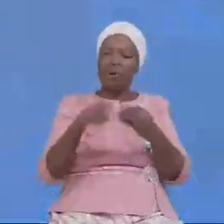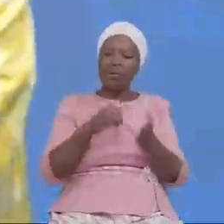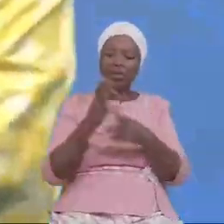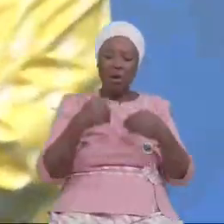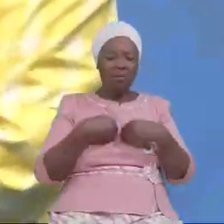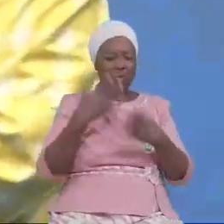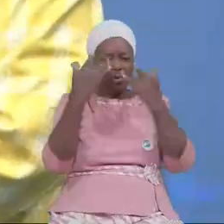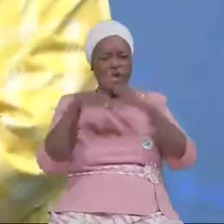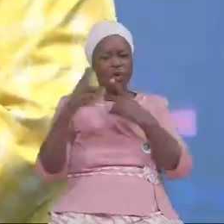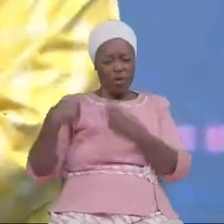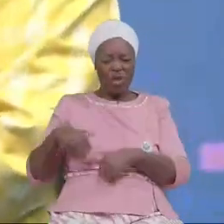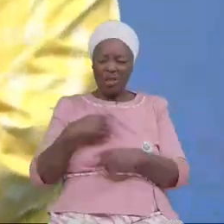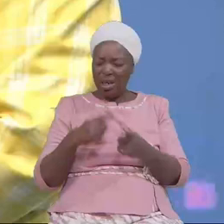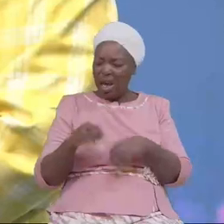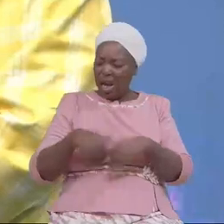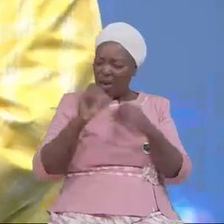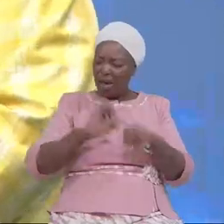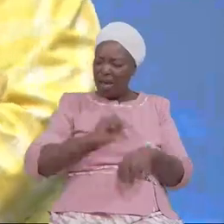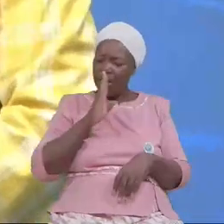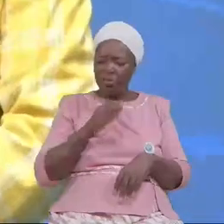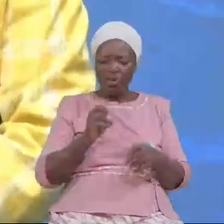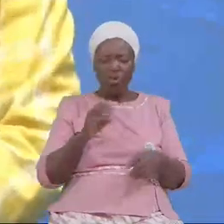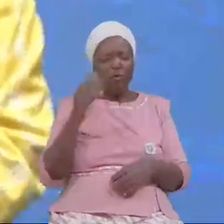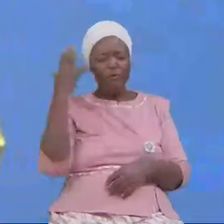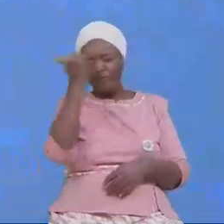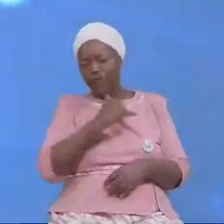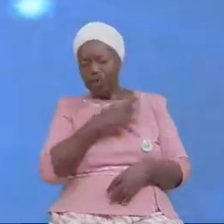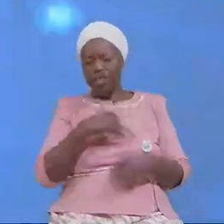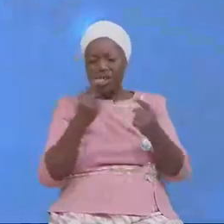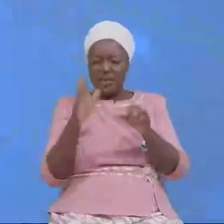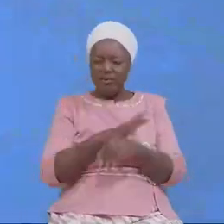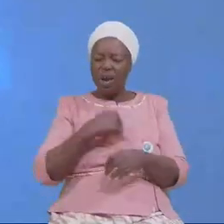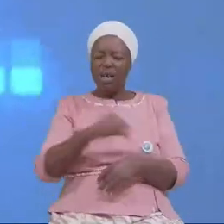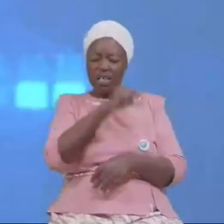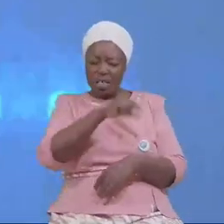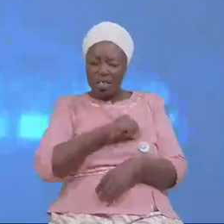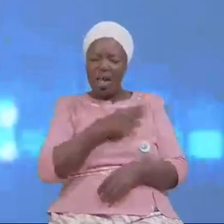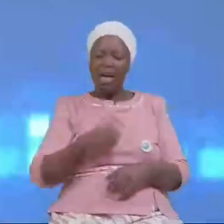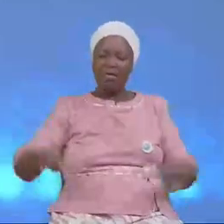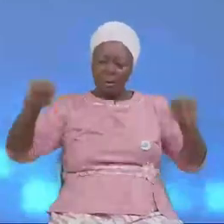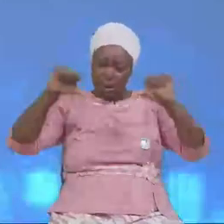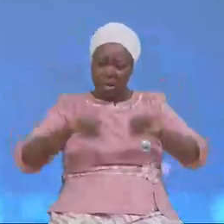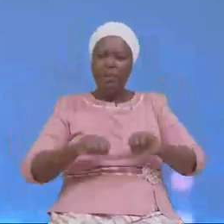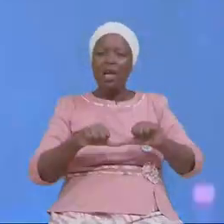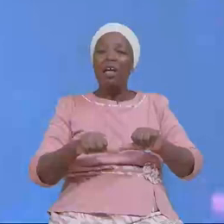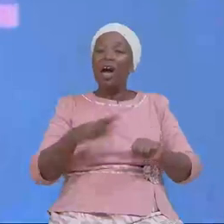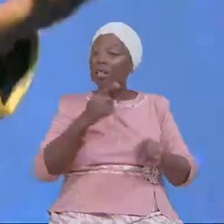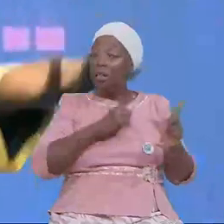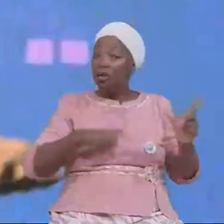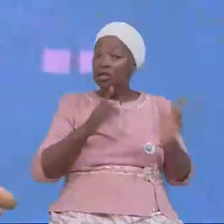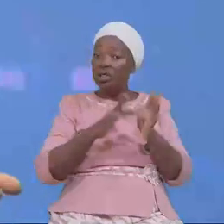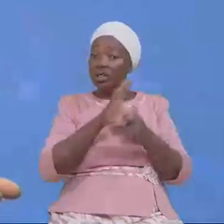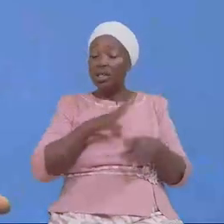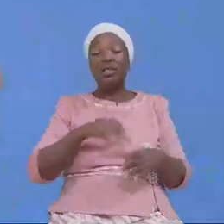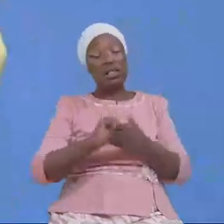cœur. Comment pourrait-on être si insensé, si coupable et si condamné? Le Seigneur Jésus a